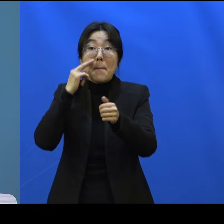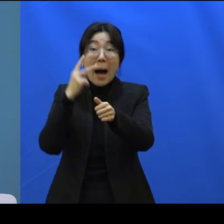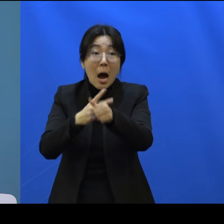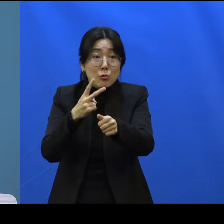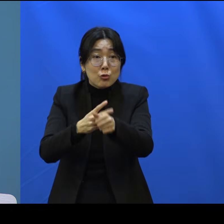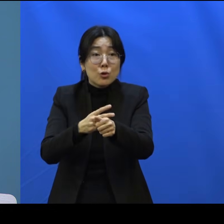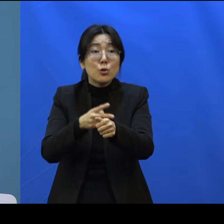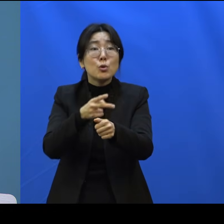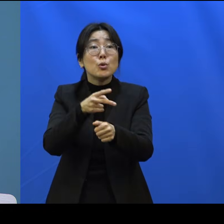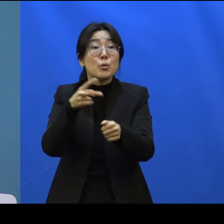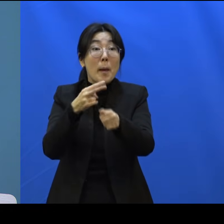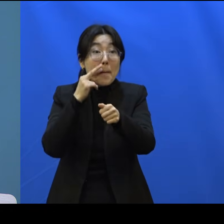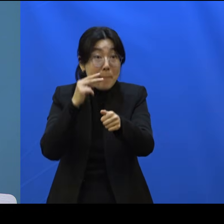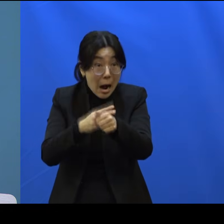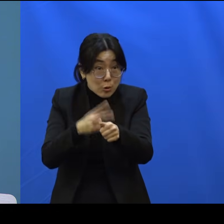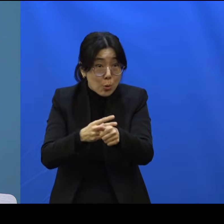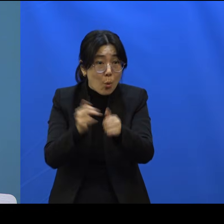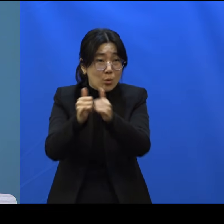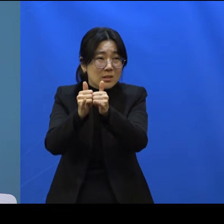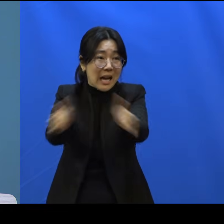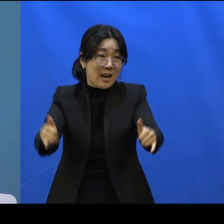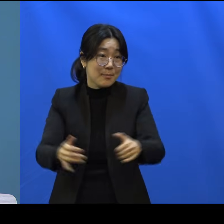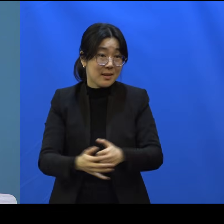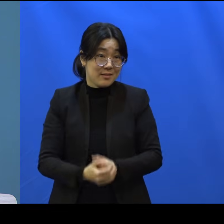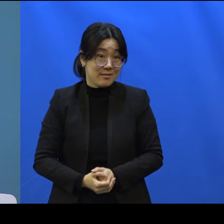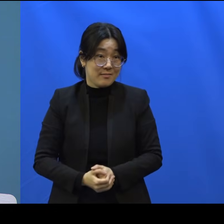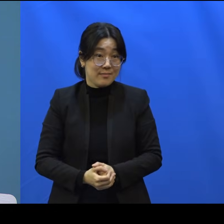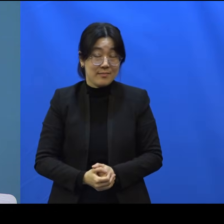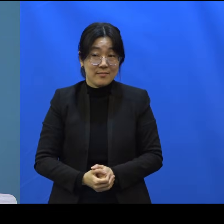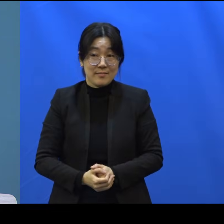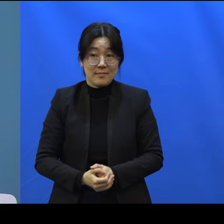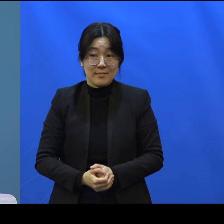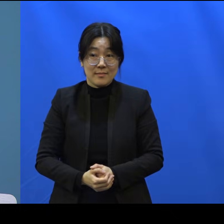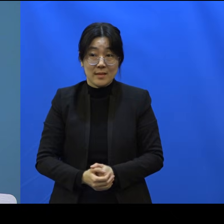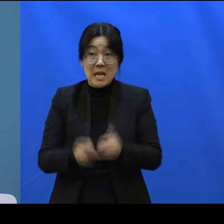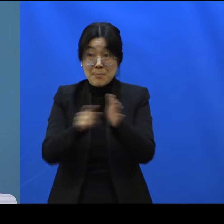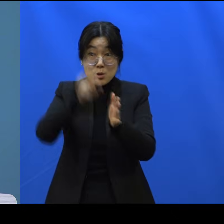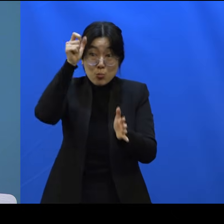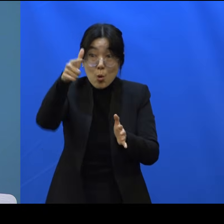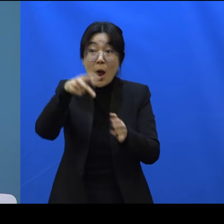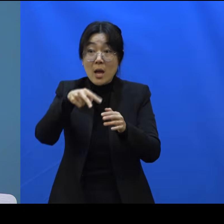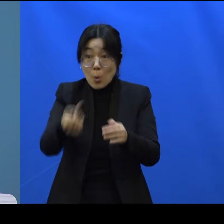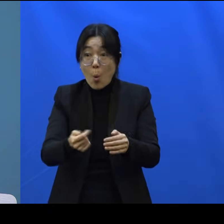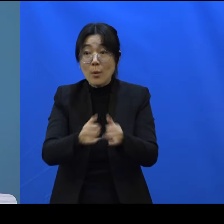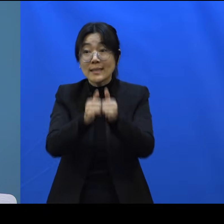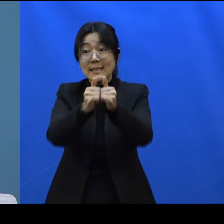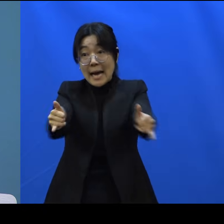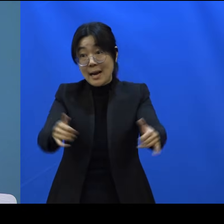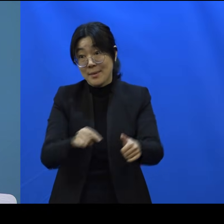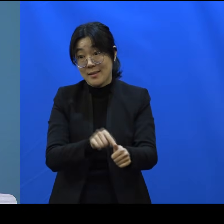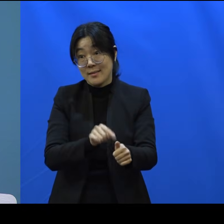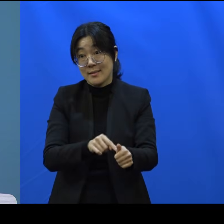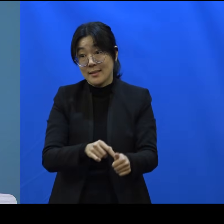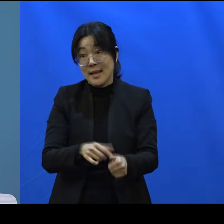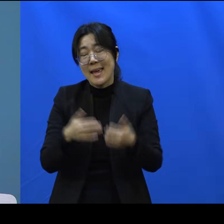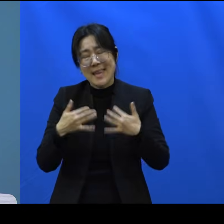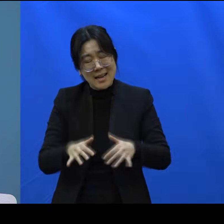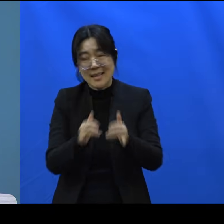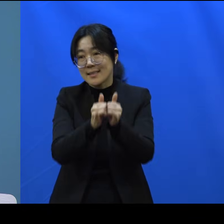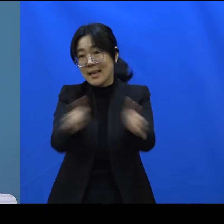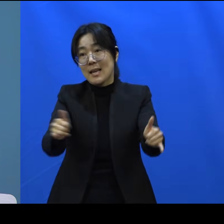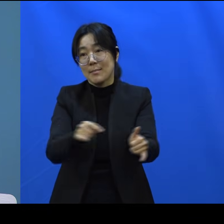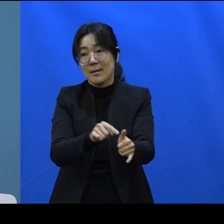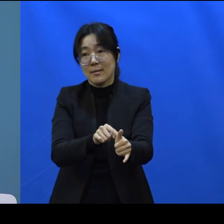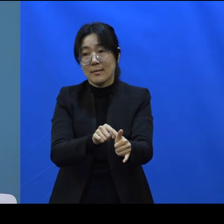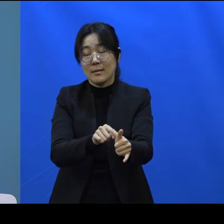인간. 그죠? 바울 정도의 영성이면은 그거 충분히 이겨낼 것 같은데 그렇지 않다는 거예요. 하나님이 가시를 주어야